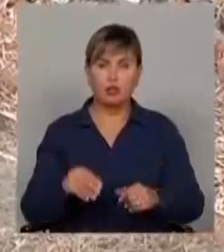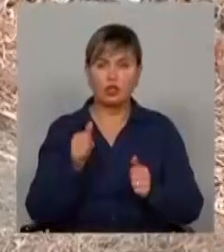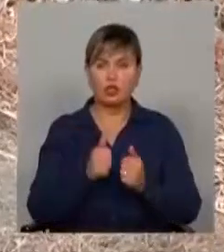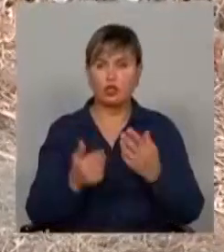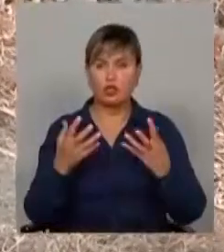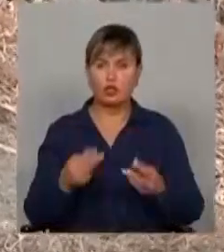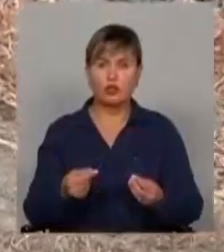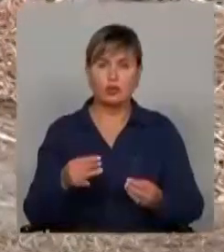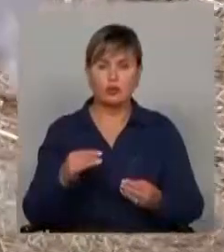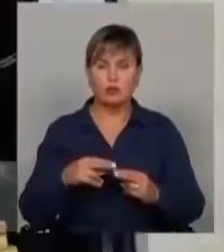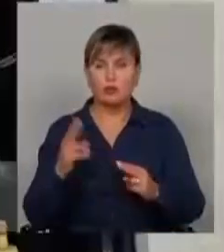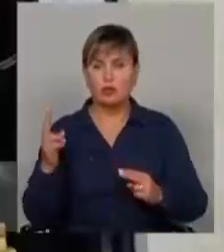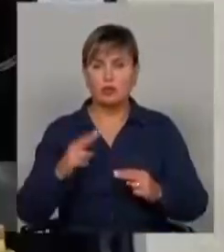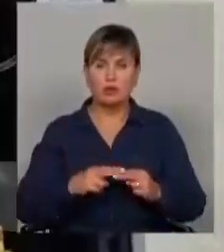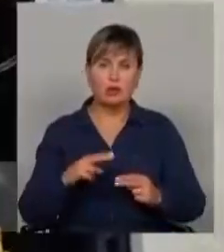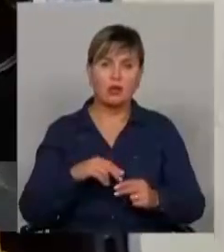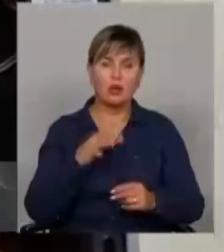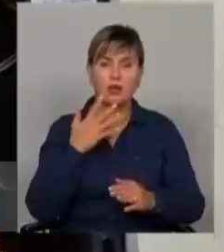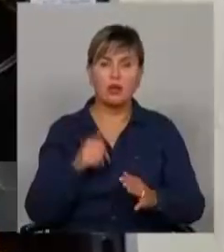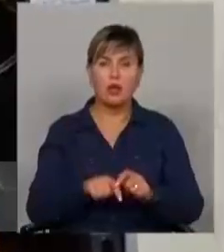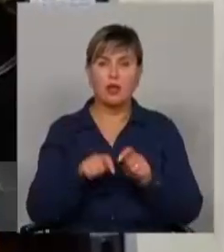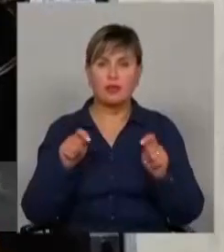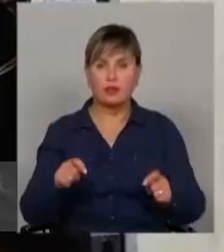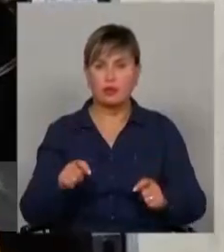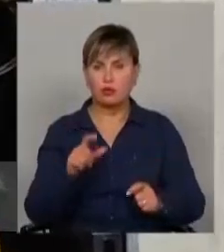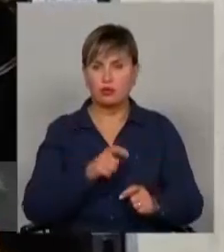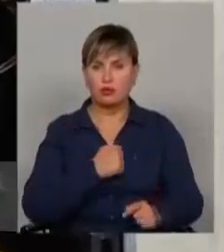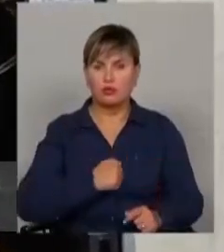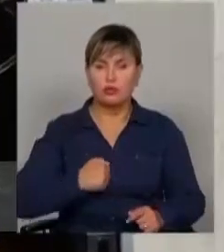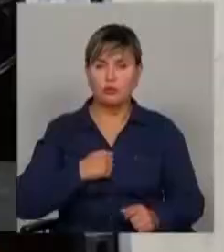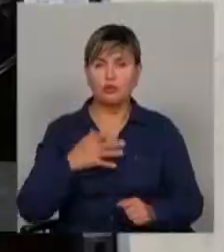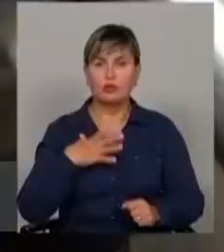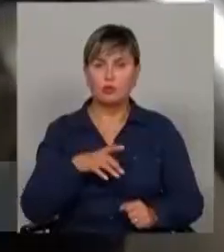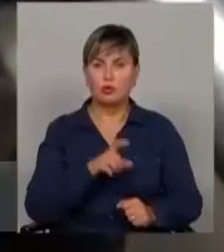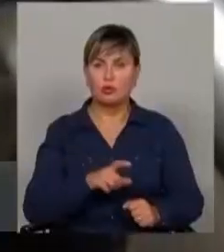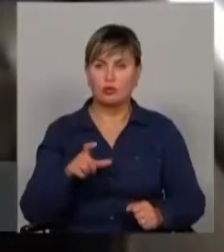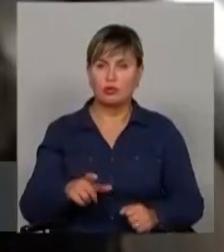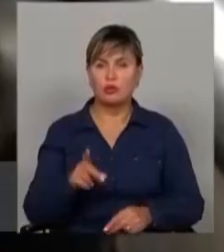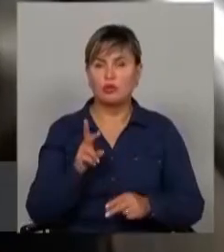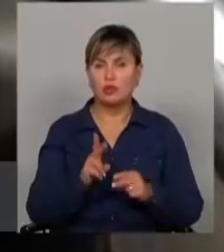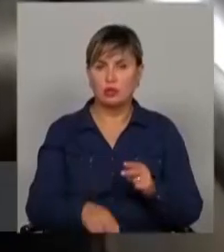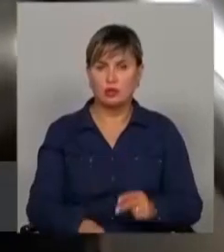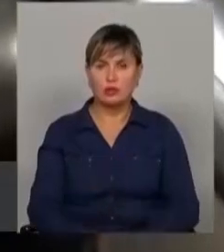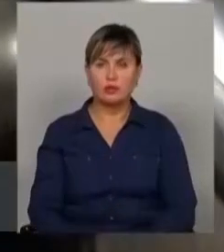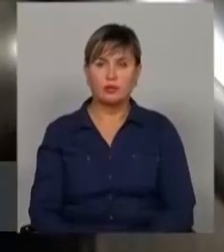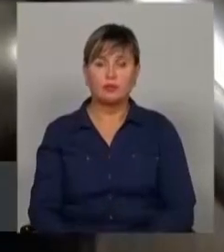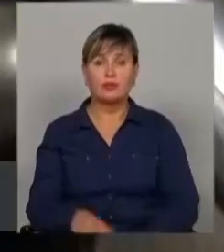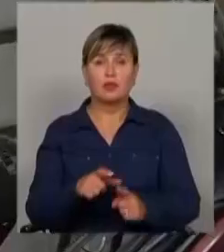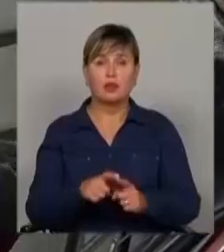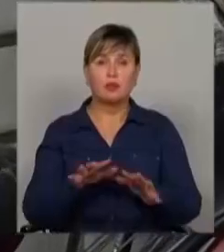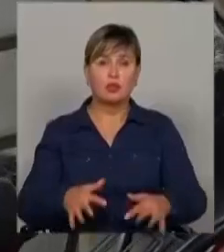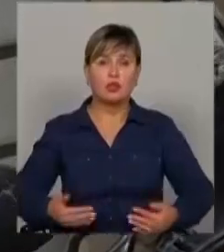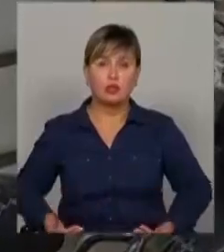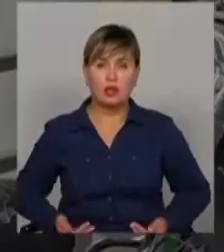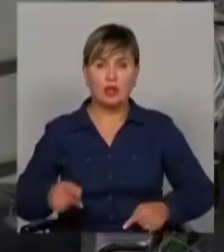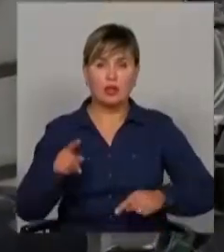ежедневно. Перебои были с момента основания аулов. Возмущаются сельчане. Терпение людей на исходе. По словам местных жителей,